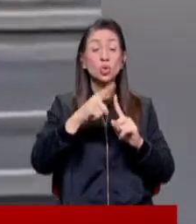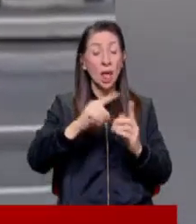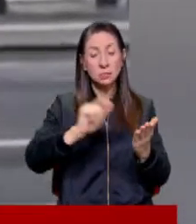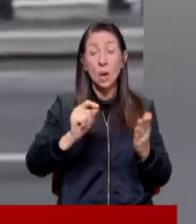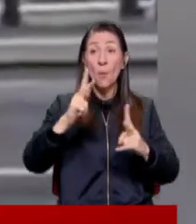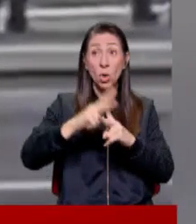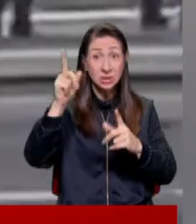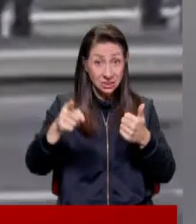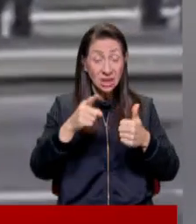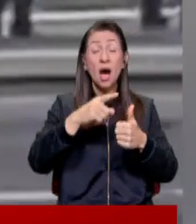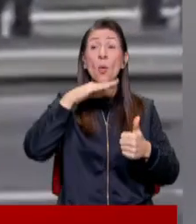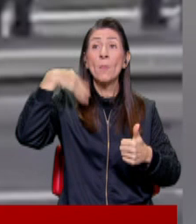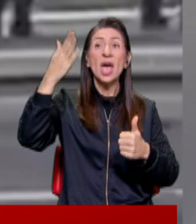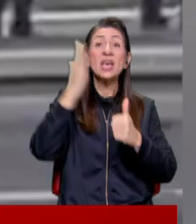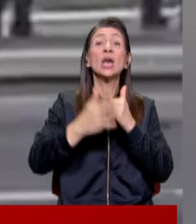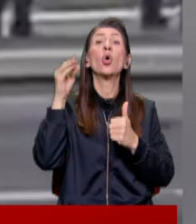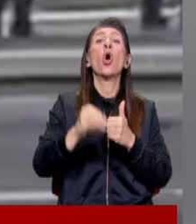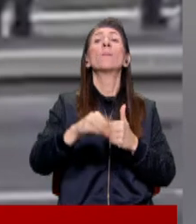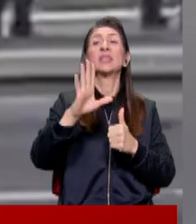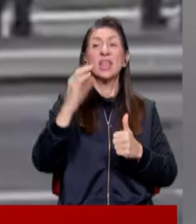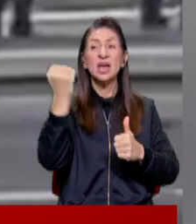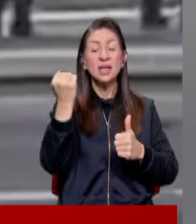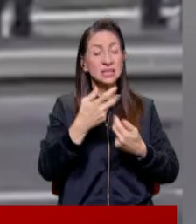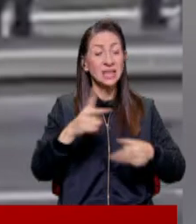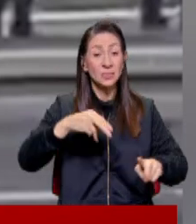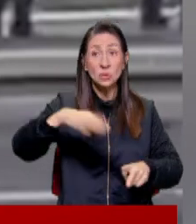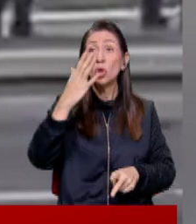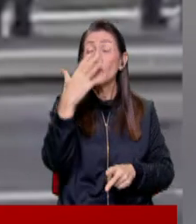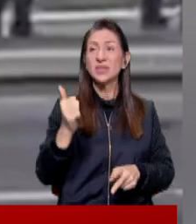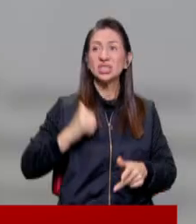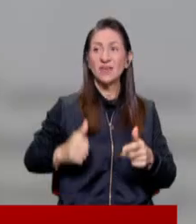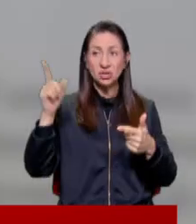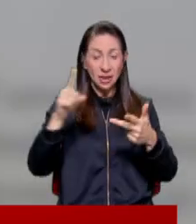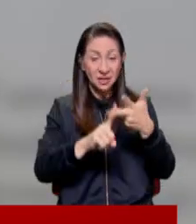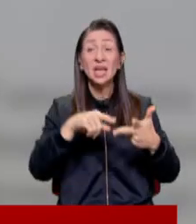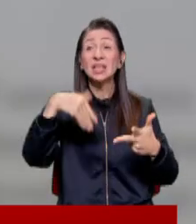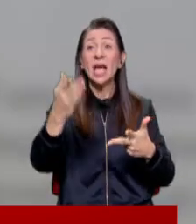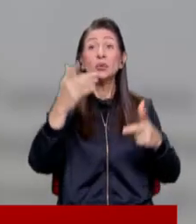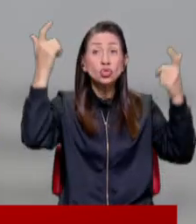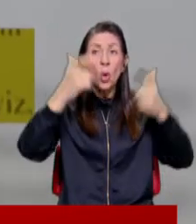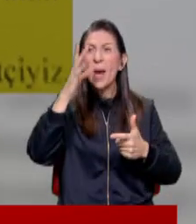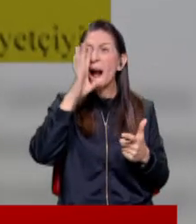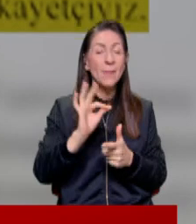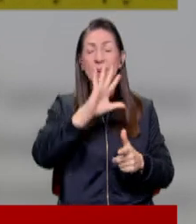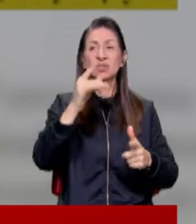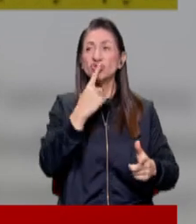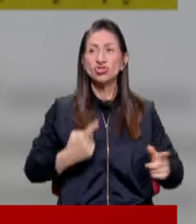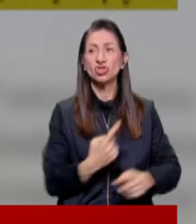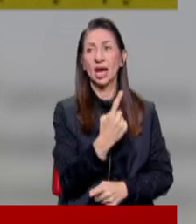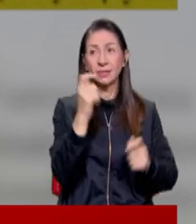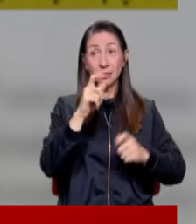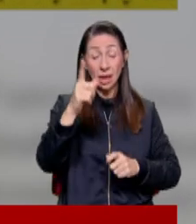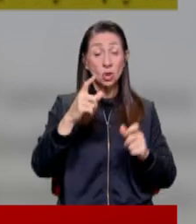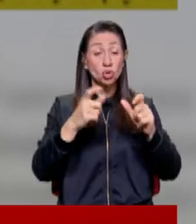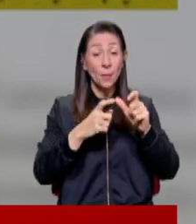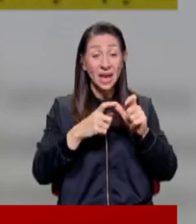tutan polislerden, yurt dışı yasağı bile koymadan katili serbest bırakan nöbetçi savcıdan ve diğer sorumlulardan şikayetçi oldu.